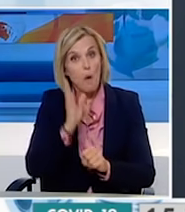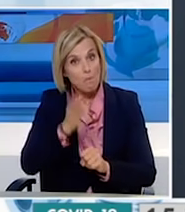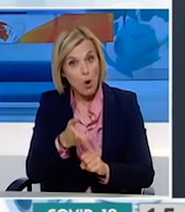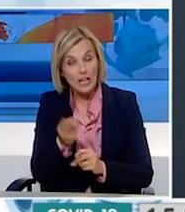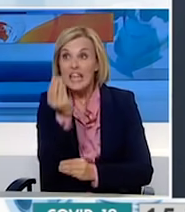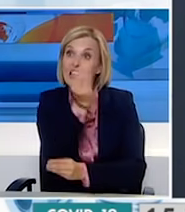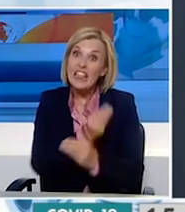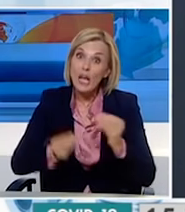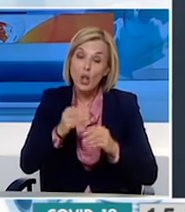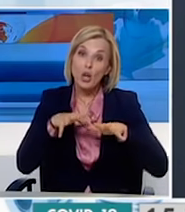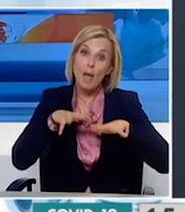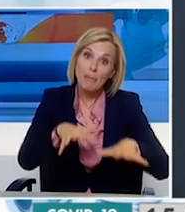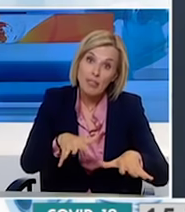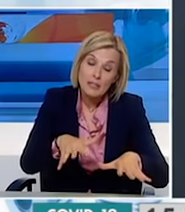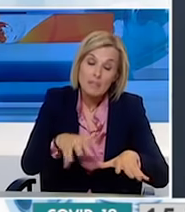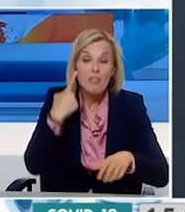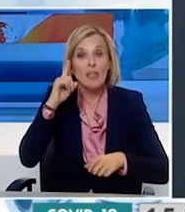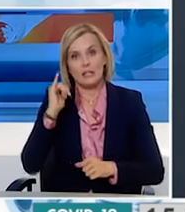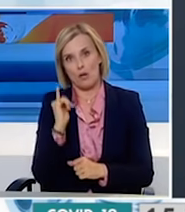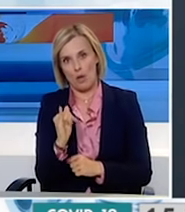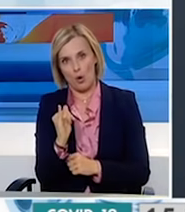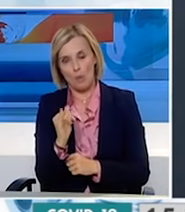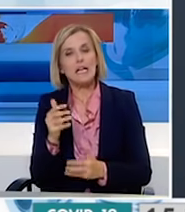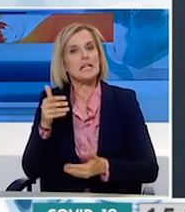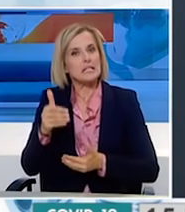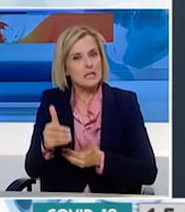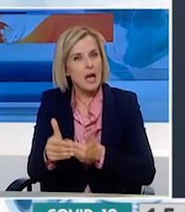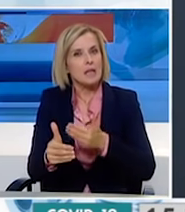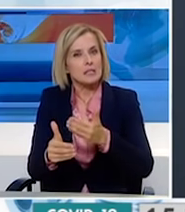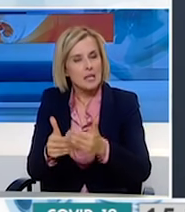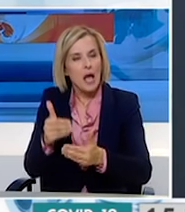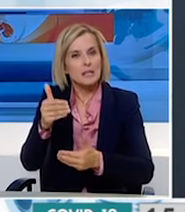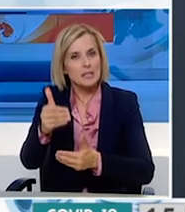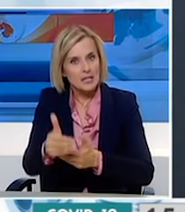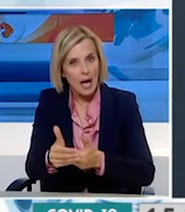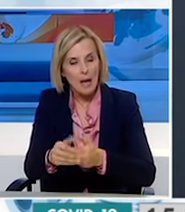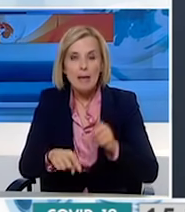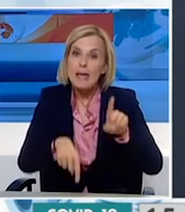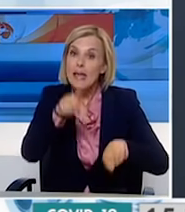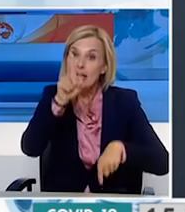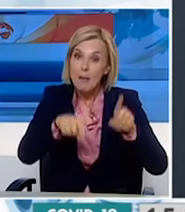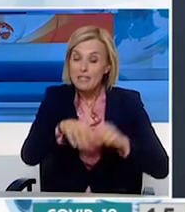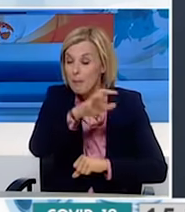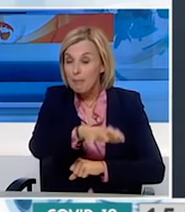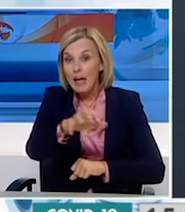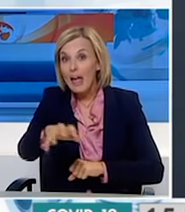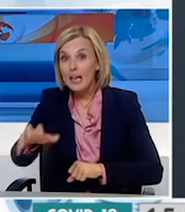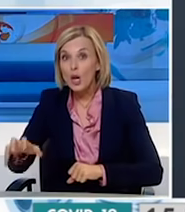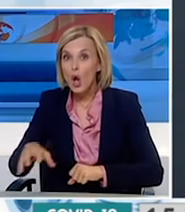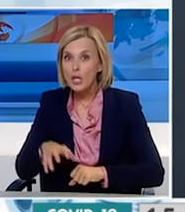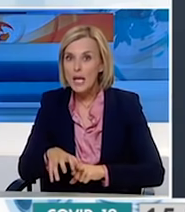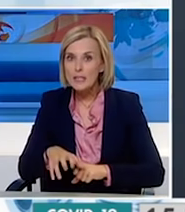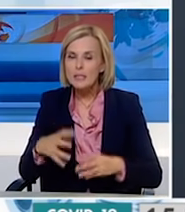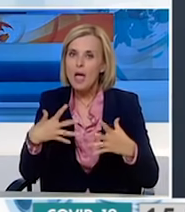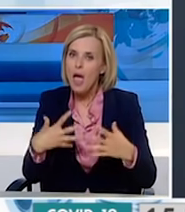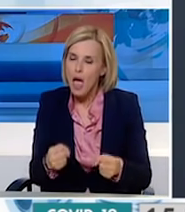μεταδοτικός. Πέμπτον, επιβεβαιώνεται σταδιακά και είναι πολύ σημαντικό πως σε κάποιες περιοχές του ιού έχουμε πολύ μικρό